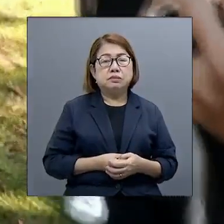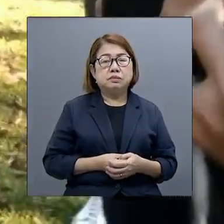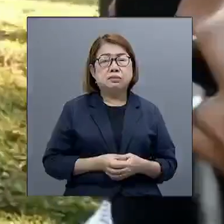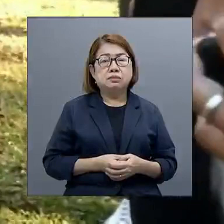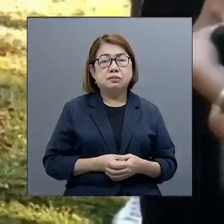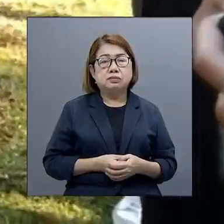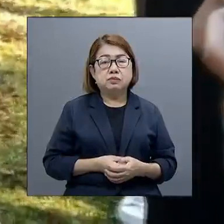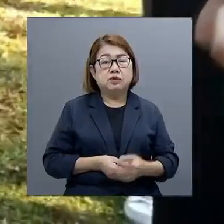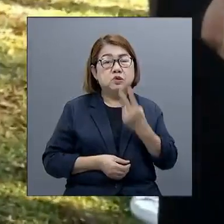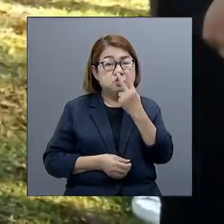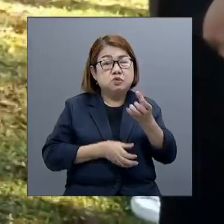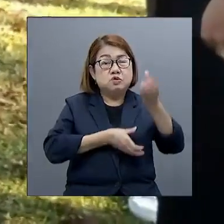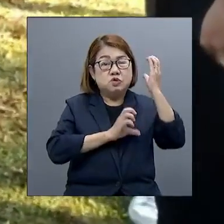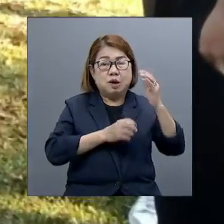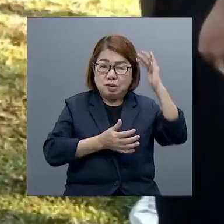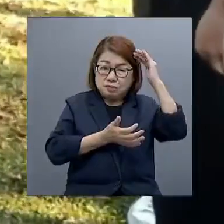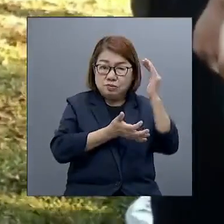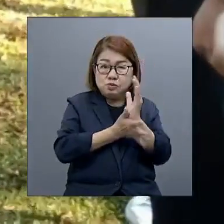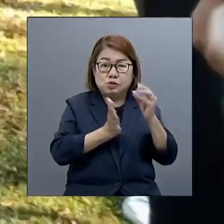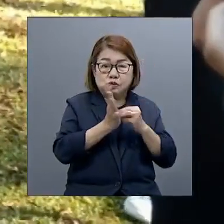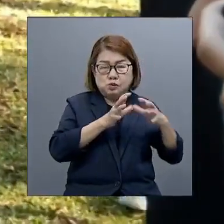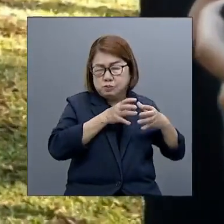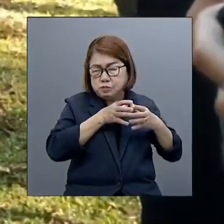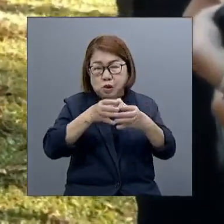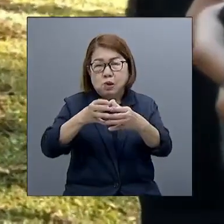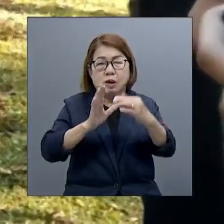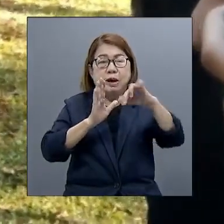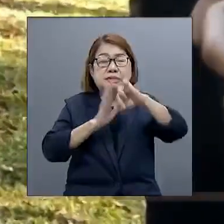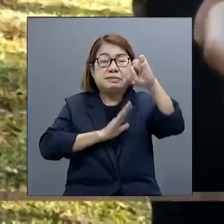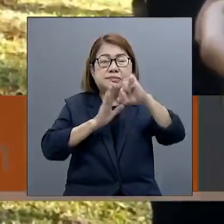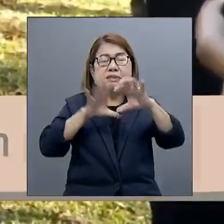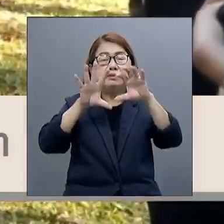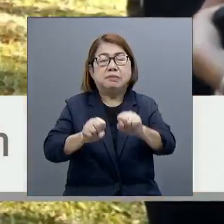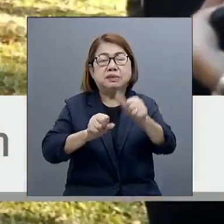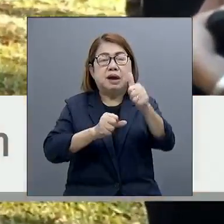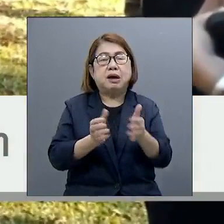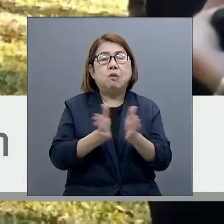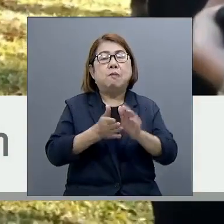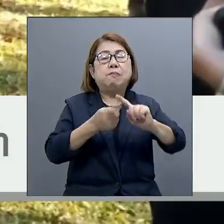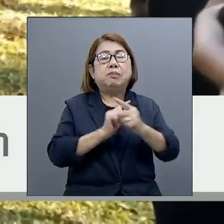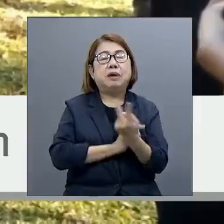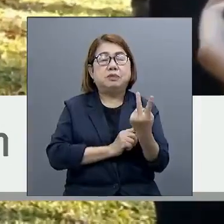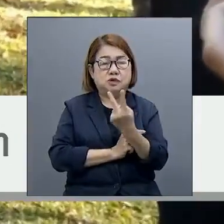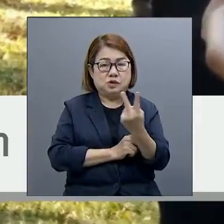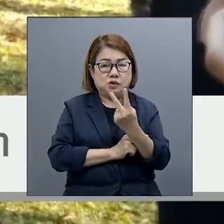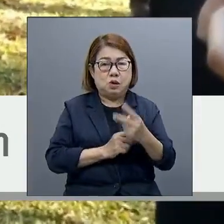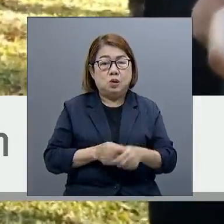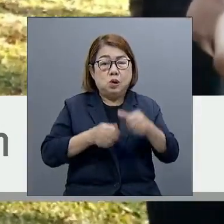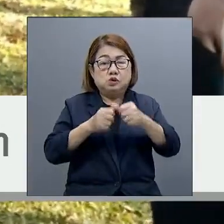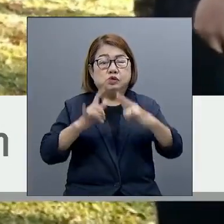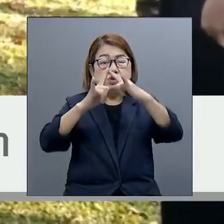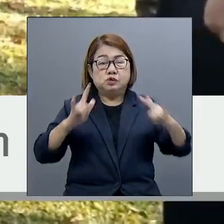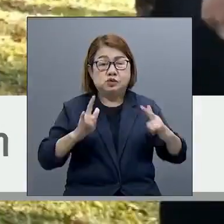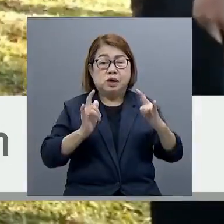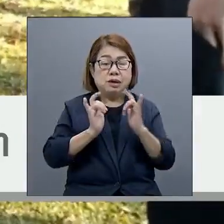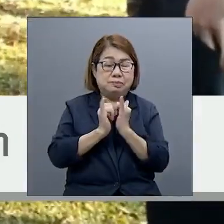ย้อนไปดูนาทีที่ตำรวจชุดสืบสวนเข้าจับนายอนาวินหรือวินพร้อมกับนายกริตหรือทิวถึงหน้าเต็นท์บนดอยปุ